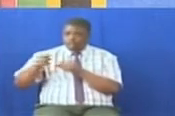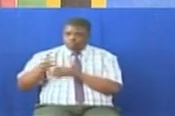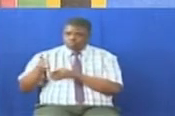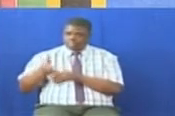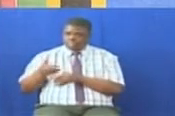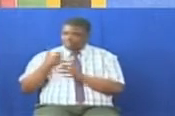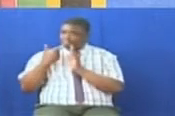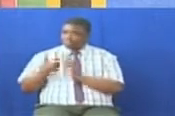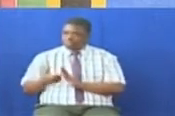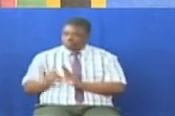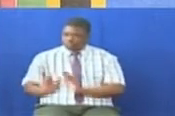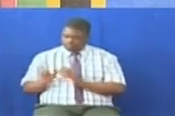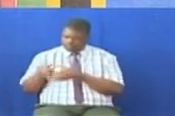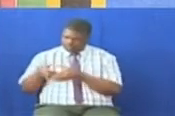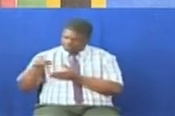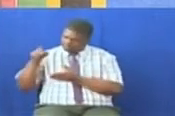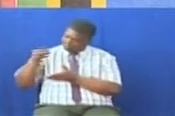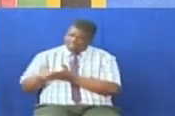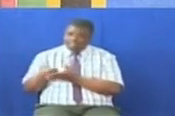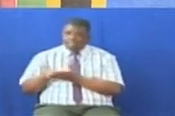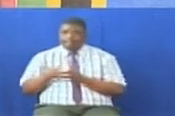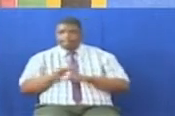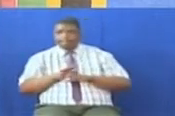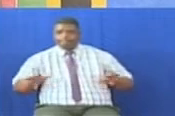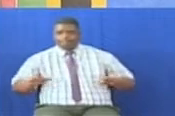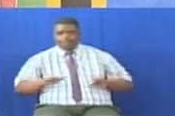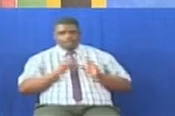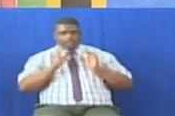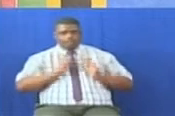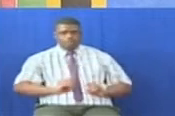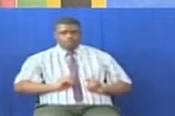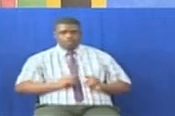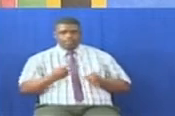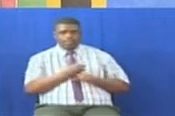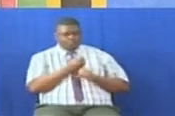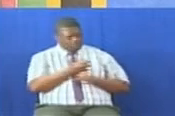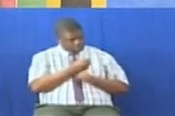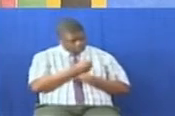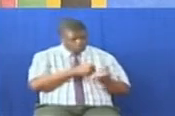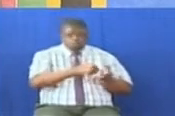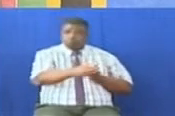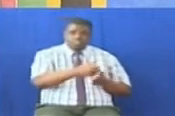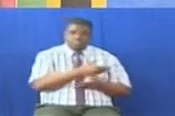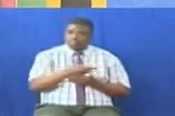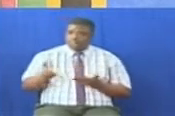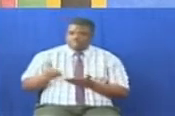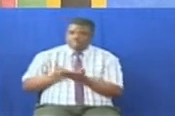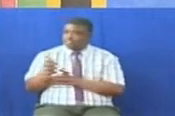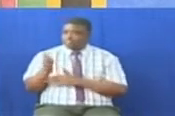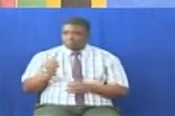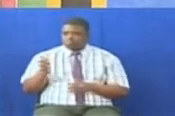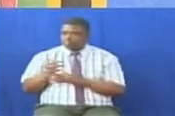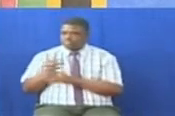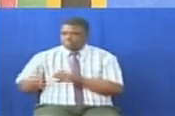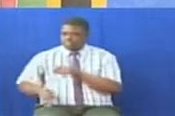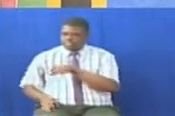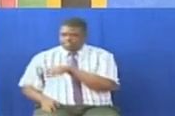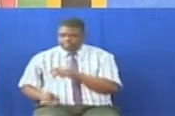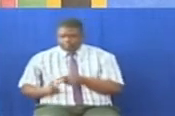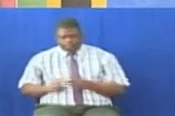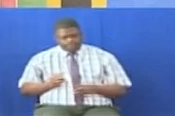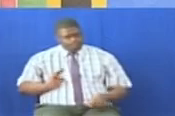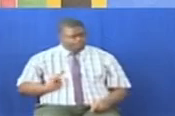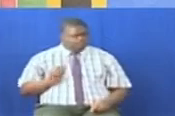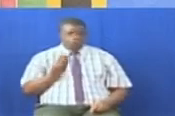fedha na baraza la madiwani zimefanya manunuzi bila kupata idhini husika. kuna manunuzi ya shilingi bilioni